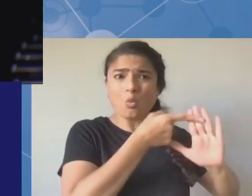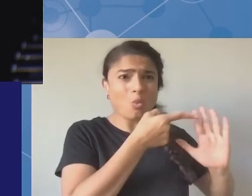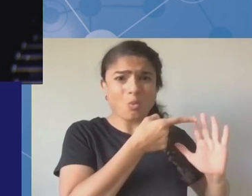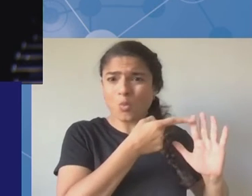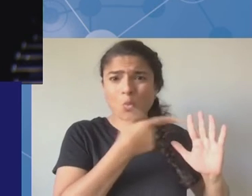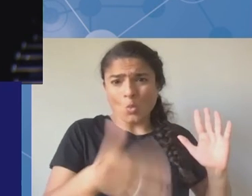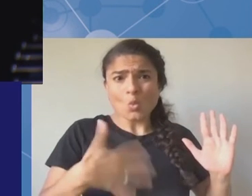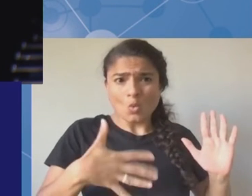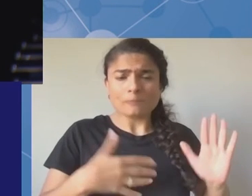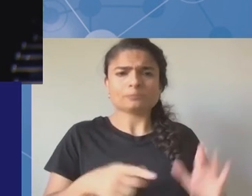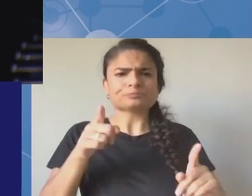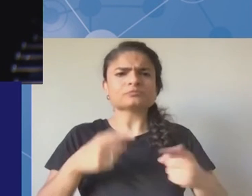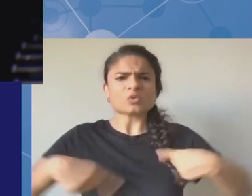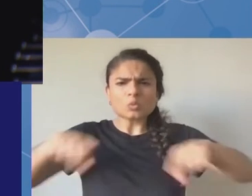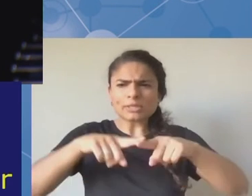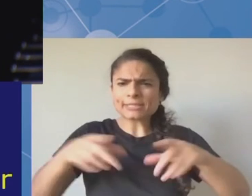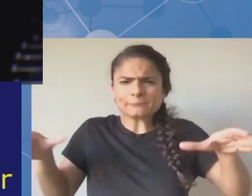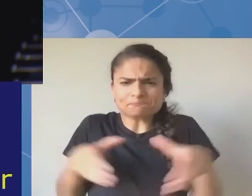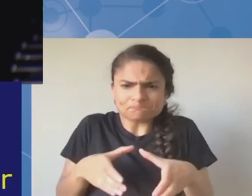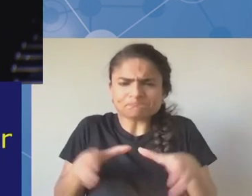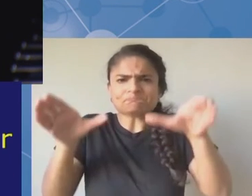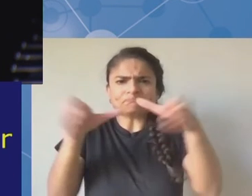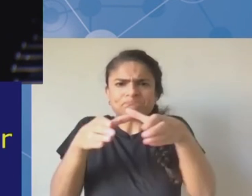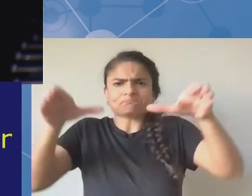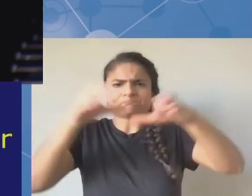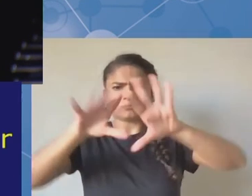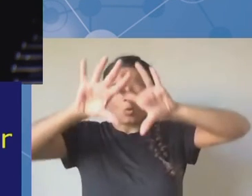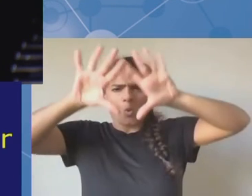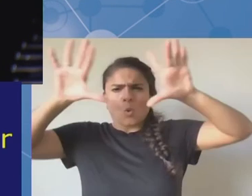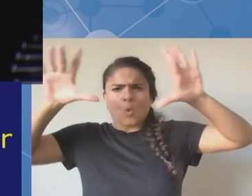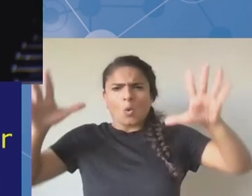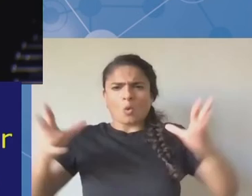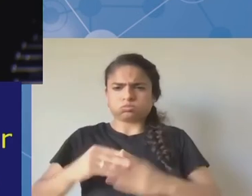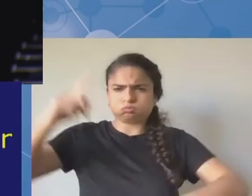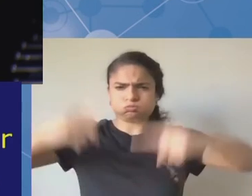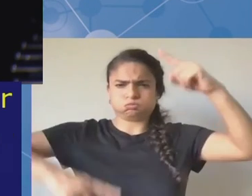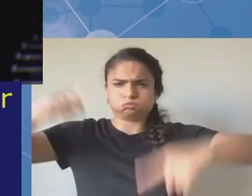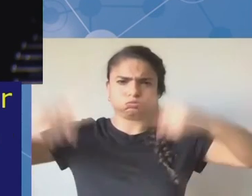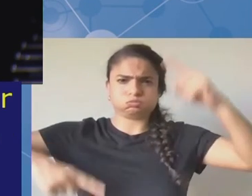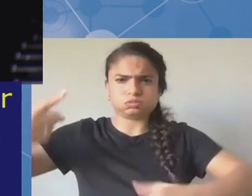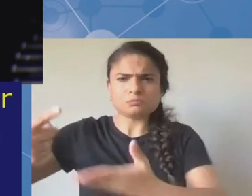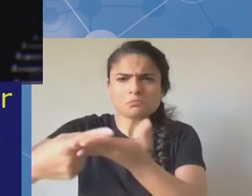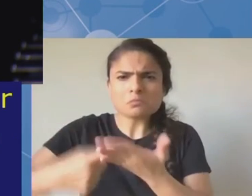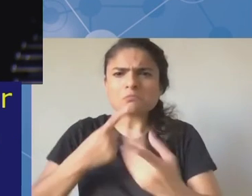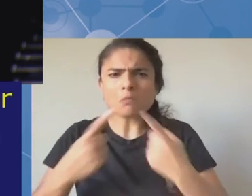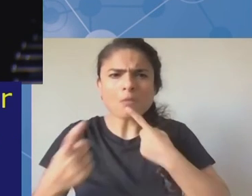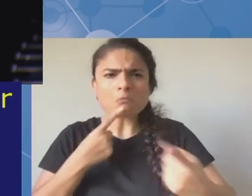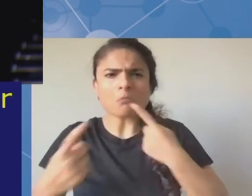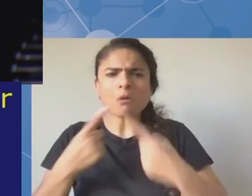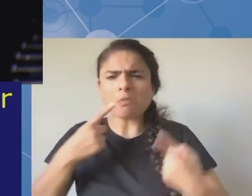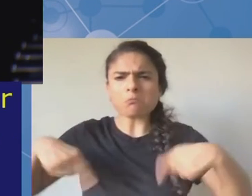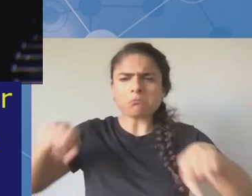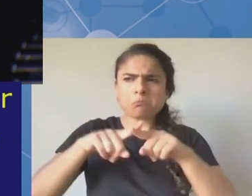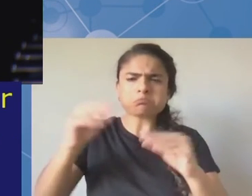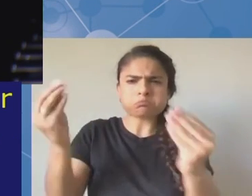многодисциплинарные усилия, то есть такие, которые выходят за правовые заключения. У меня такой план, чтобы